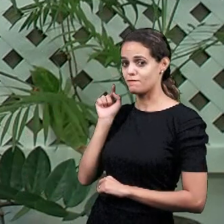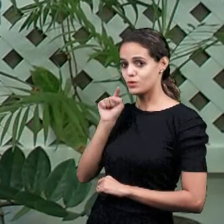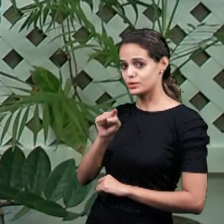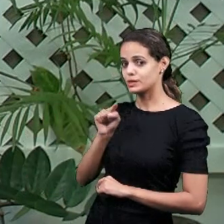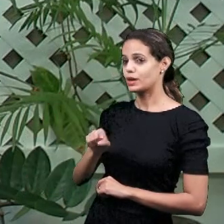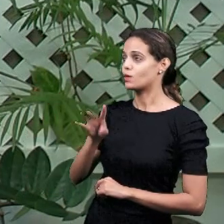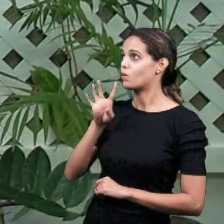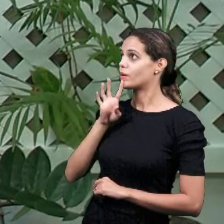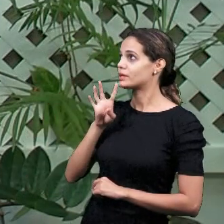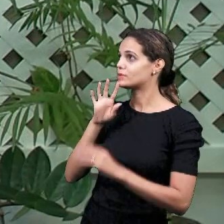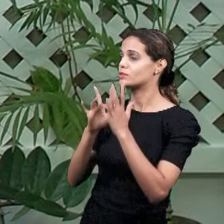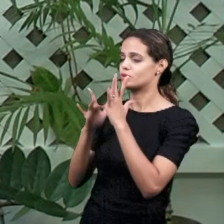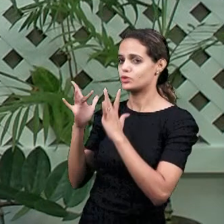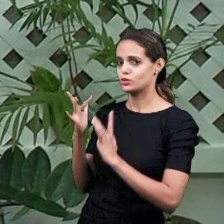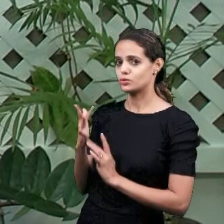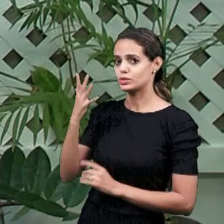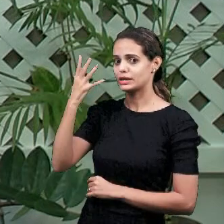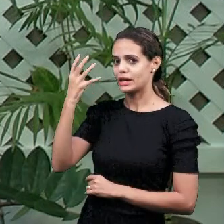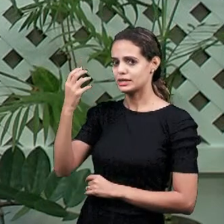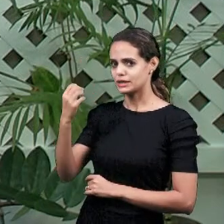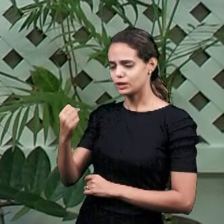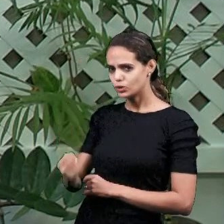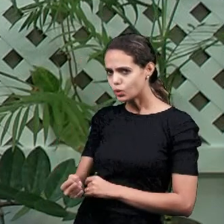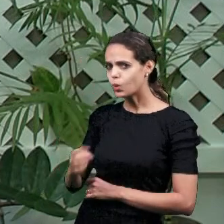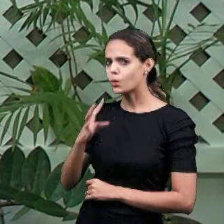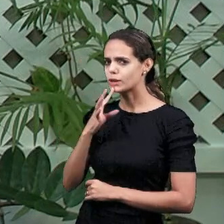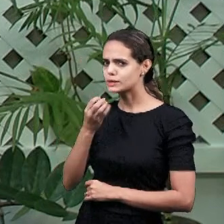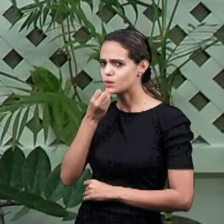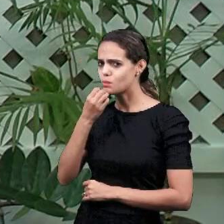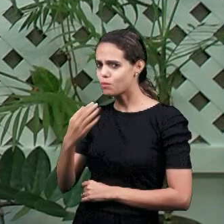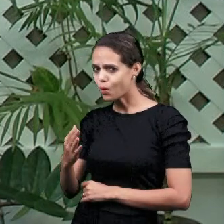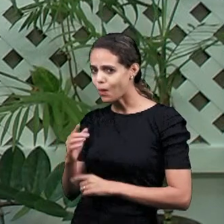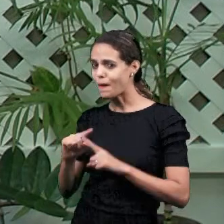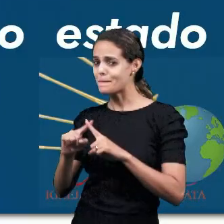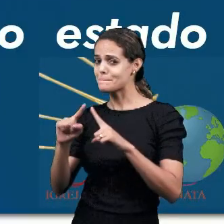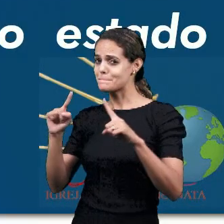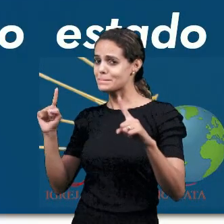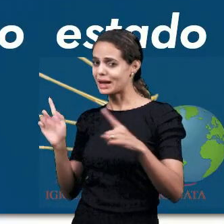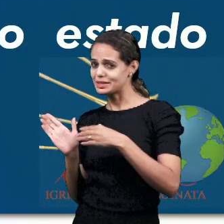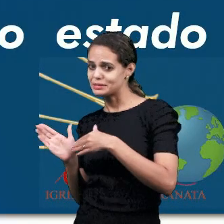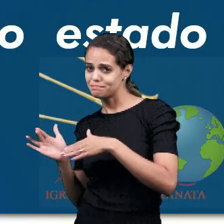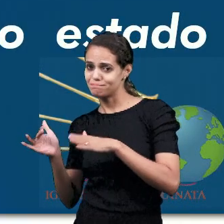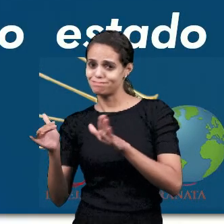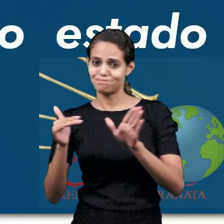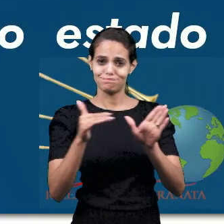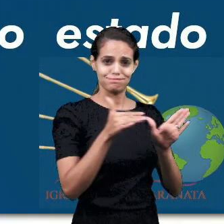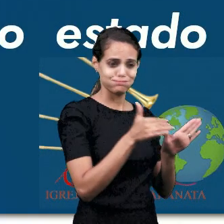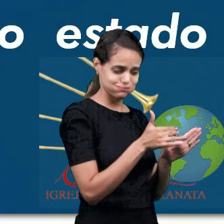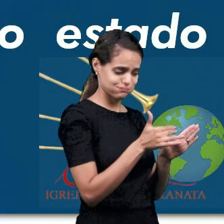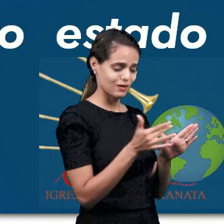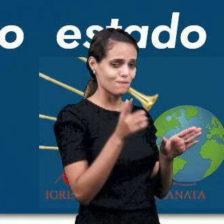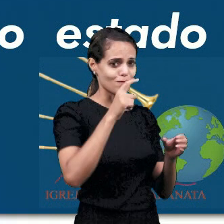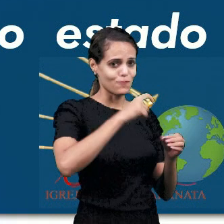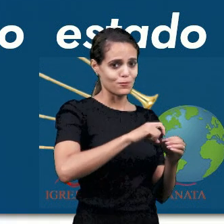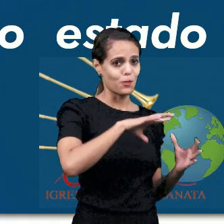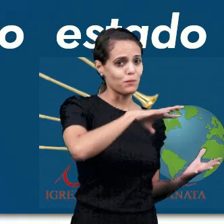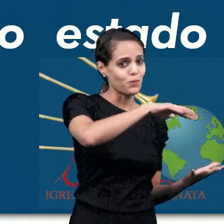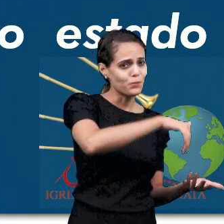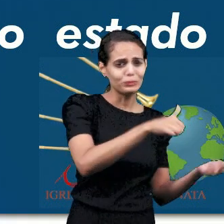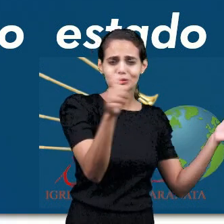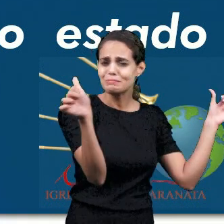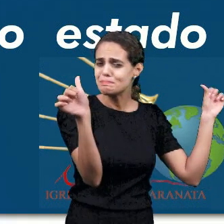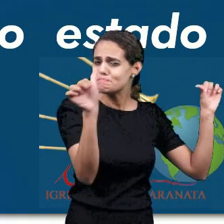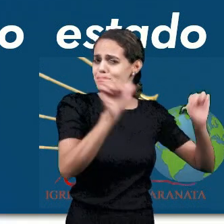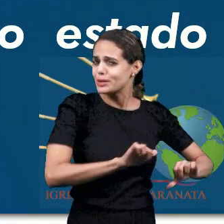vaincu. Ce dernier état est devenu pire que le premier. Mes frères, il y a un groupe émerveillé avec